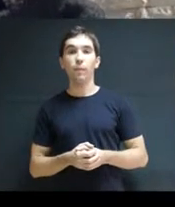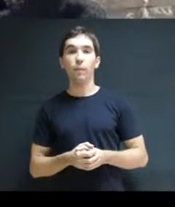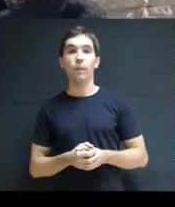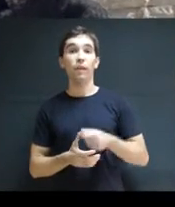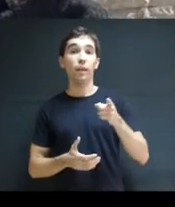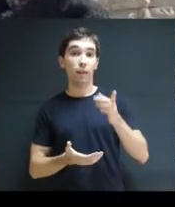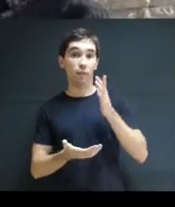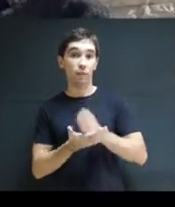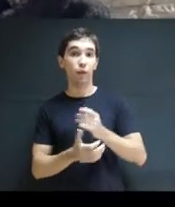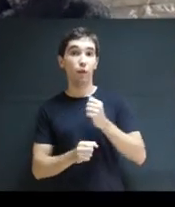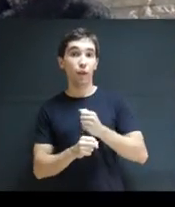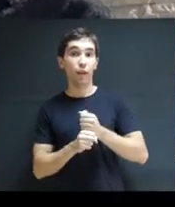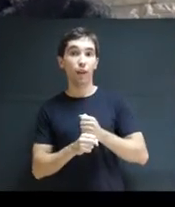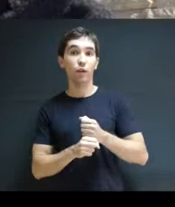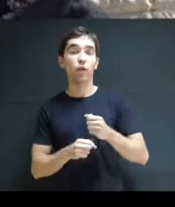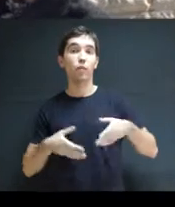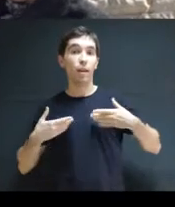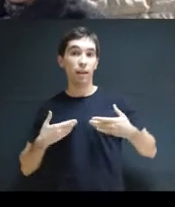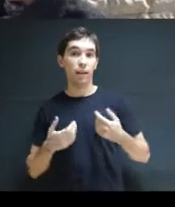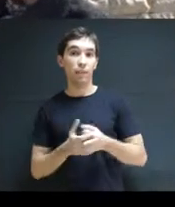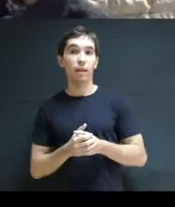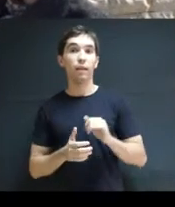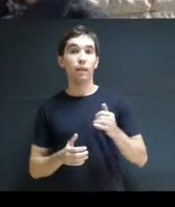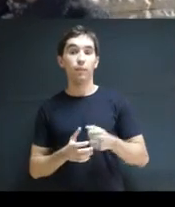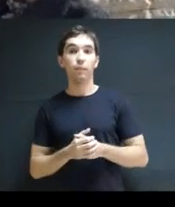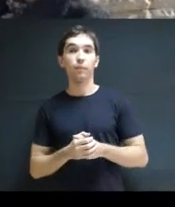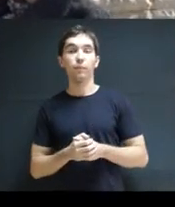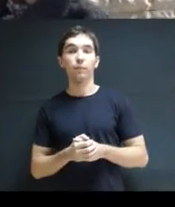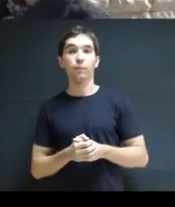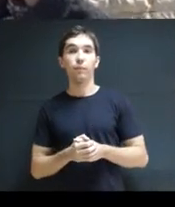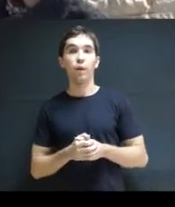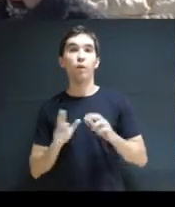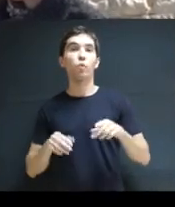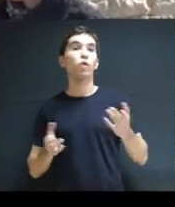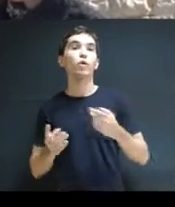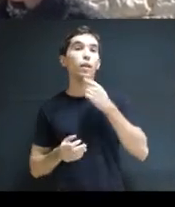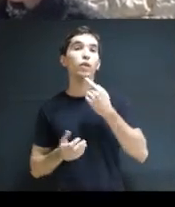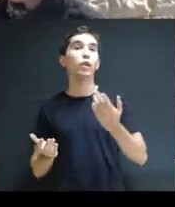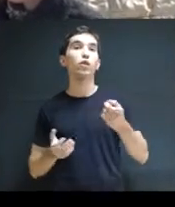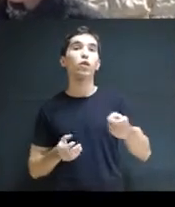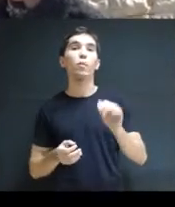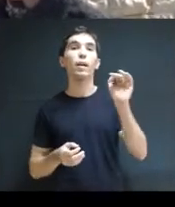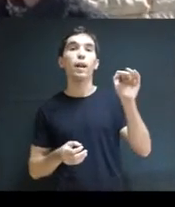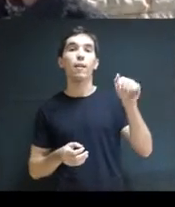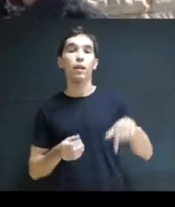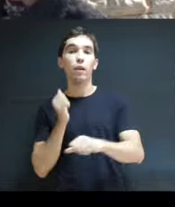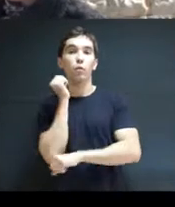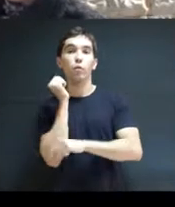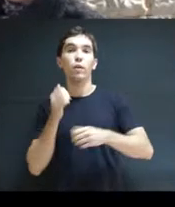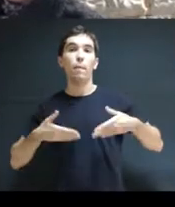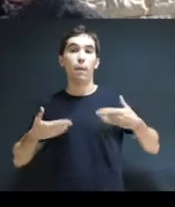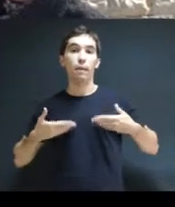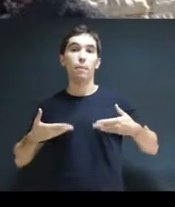Dakle, baviš se već youth workom i radom s mladima, no. Pa možeš li mi reći zašto si se odlučila prijaviti na studij o mladima za